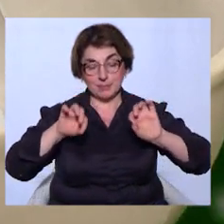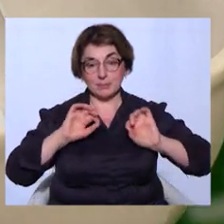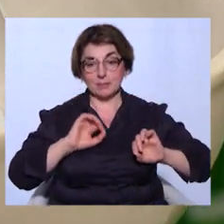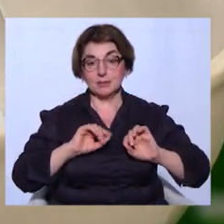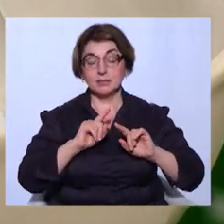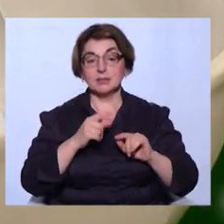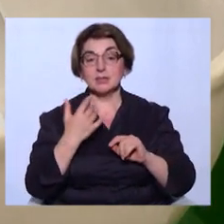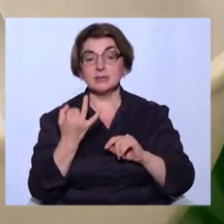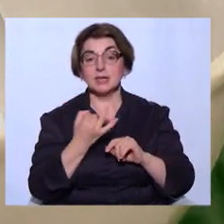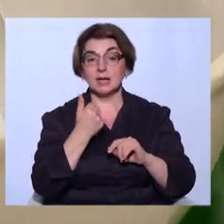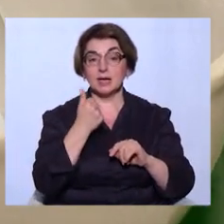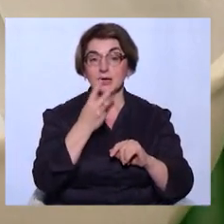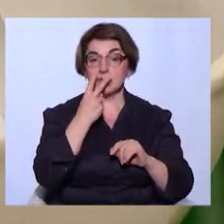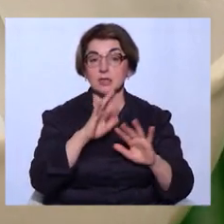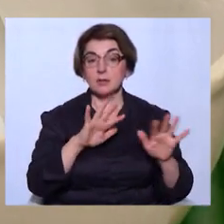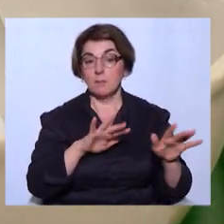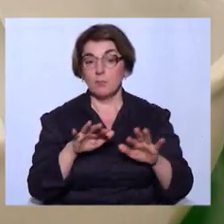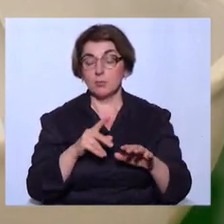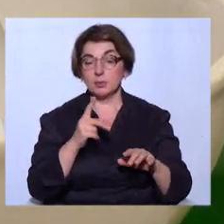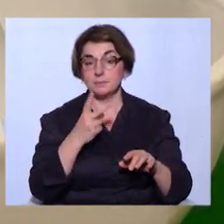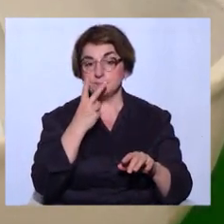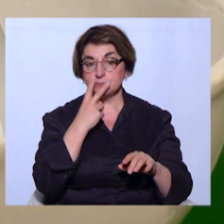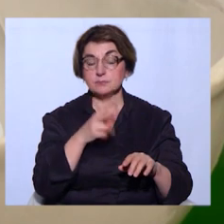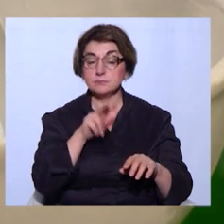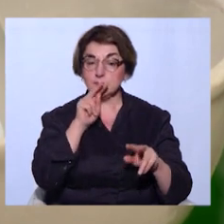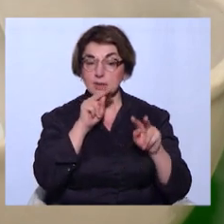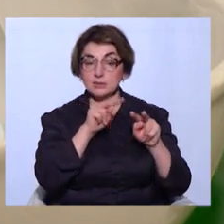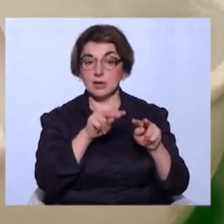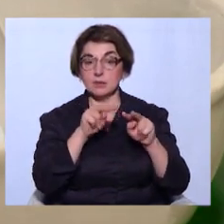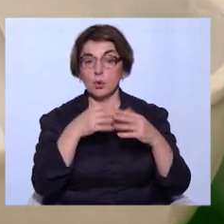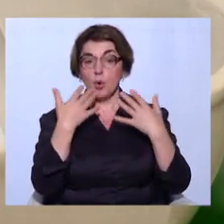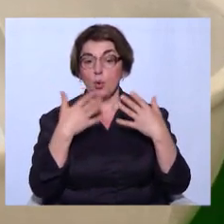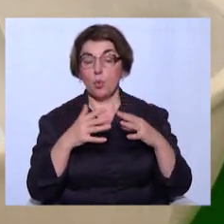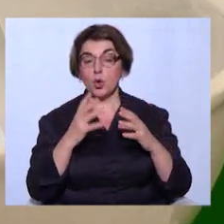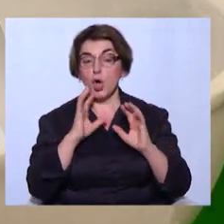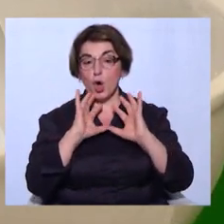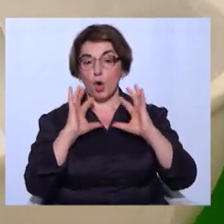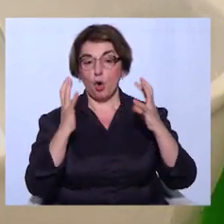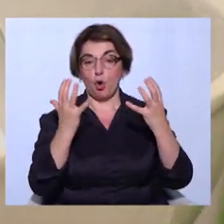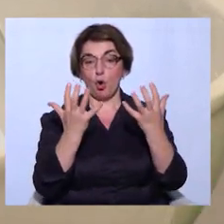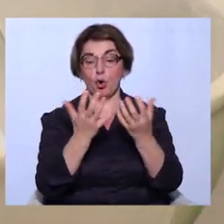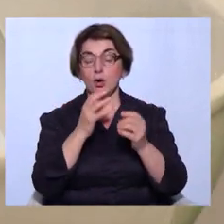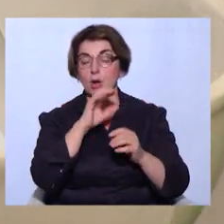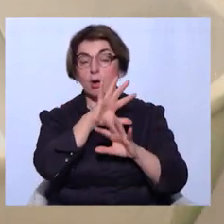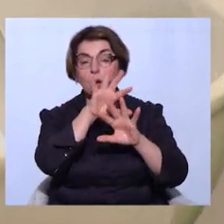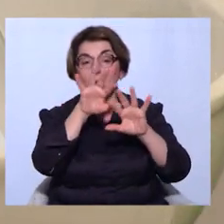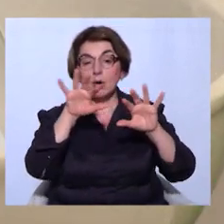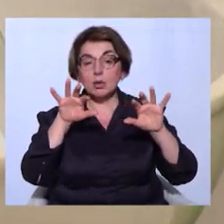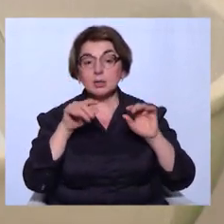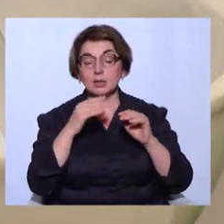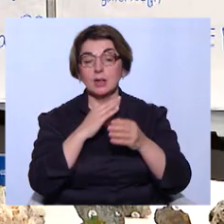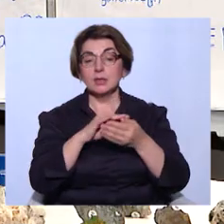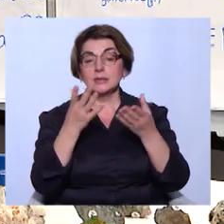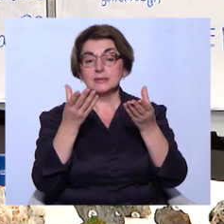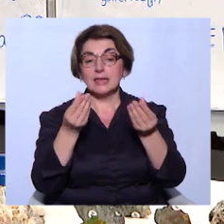ძალიან კარგად ჩანს ეს პროცესი. მე მინდა დააკვირდე, ნახეთ უკვე ორთქლის სახით დაინამა და